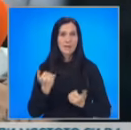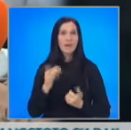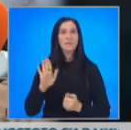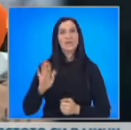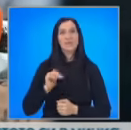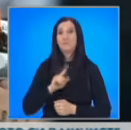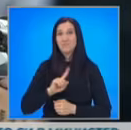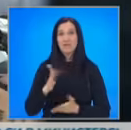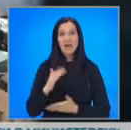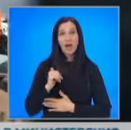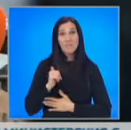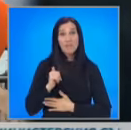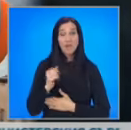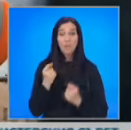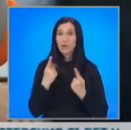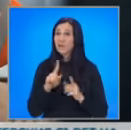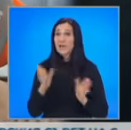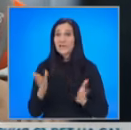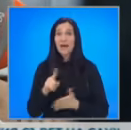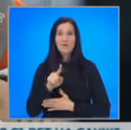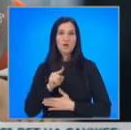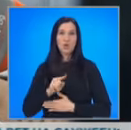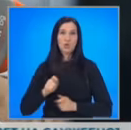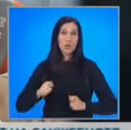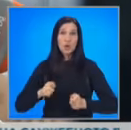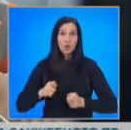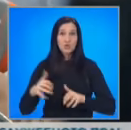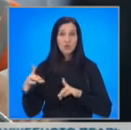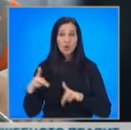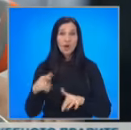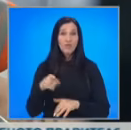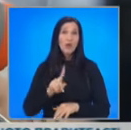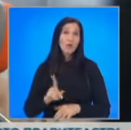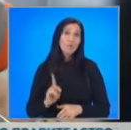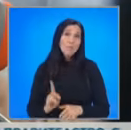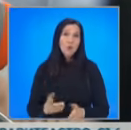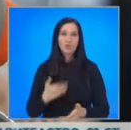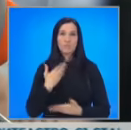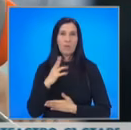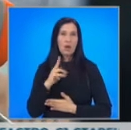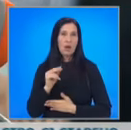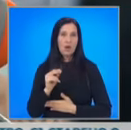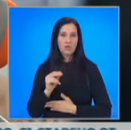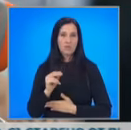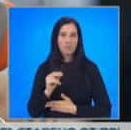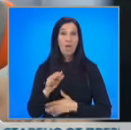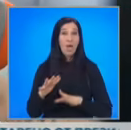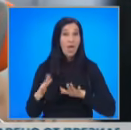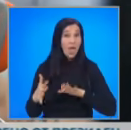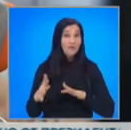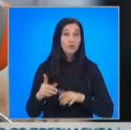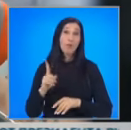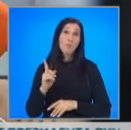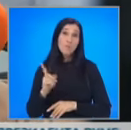криминално проявени. Не става въпрос за терористичен акт. Това, което ние можем да кажем. Евентуално